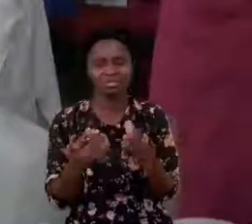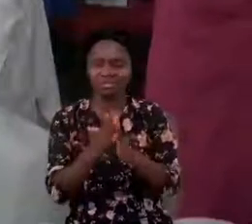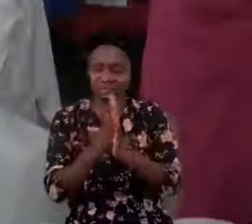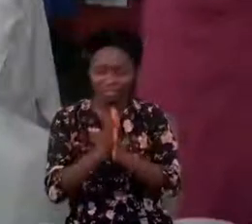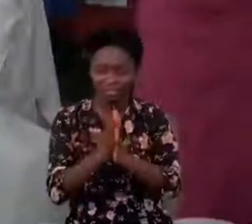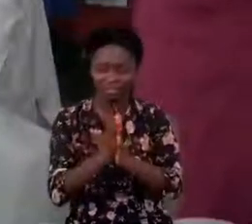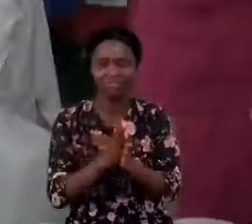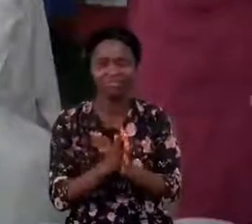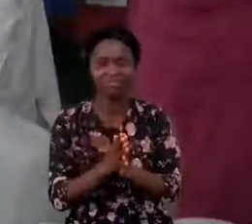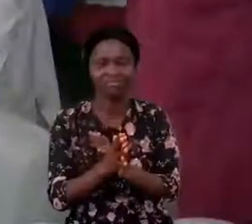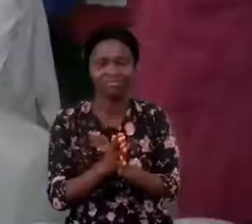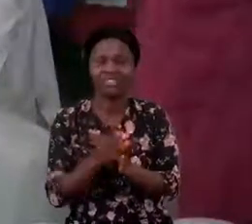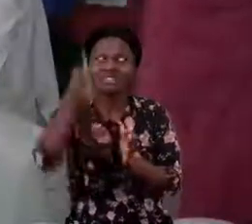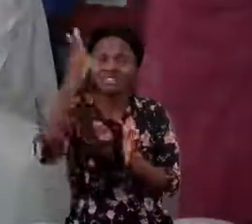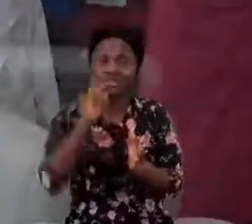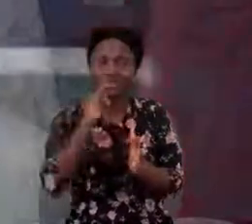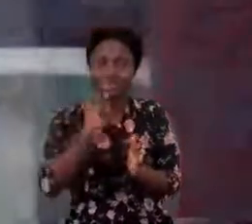te soit fait selon ta foi.